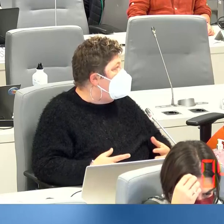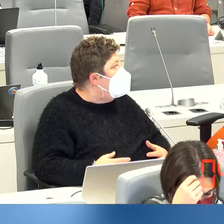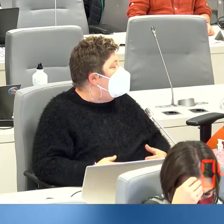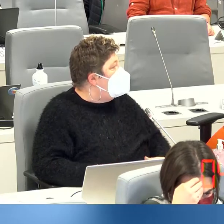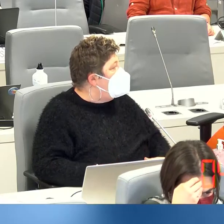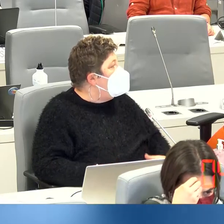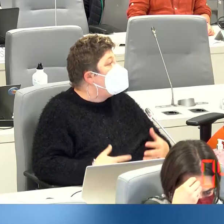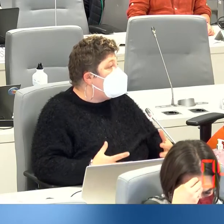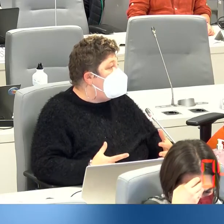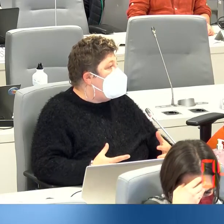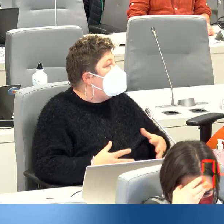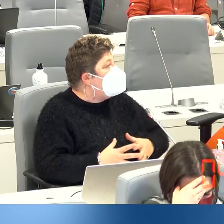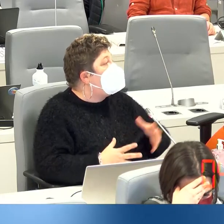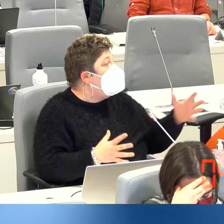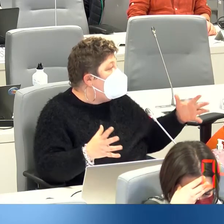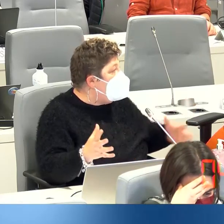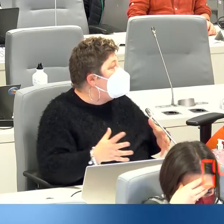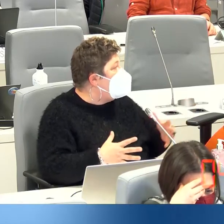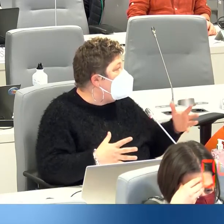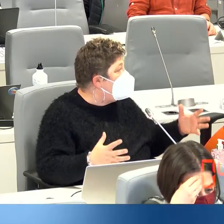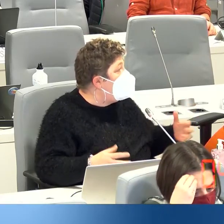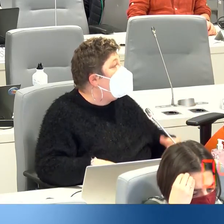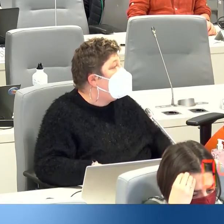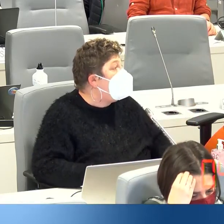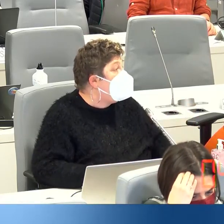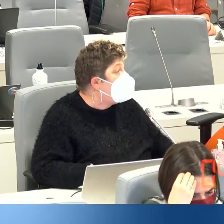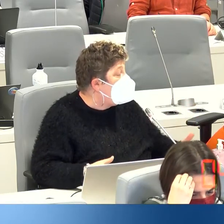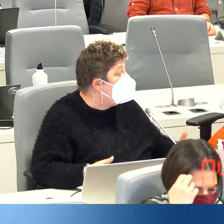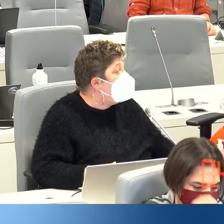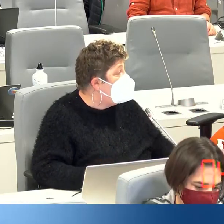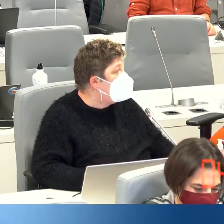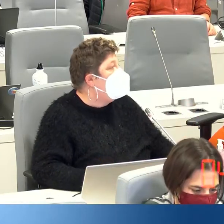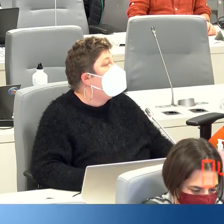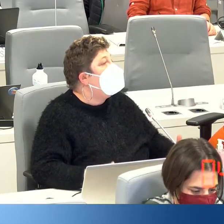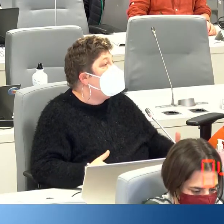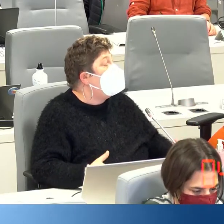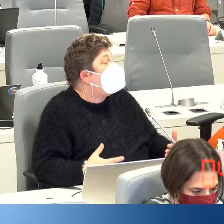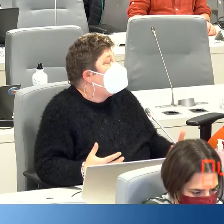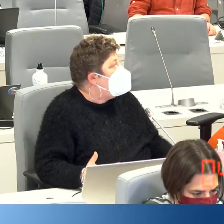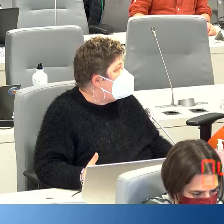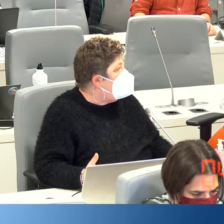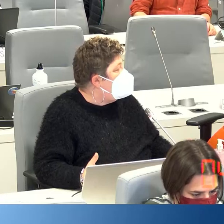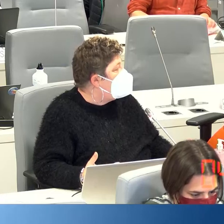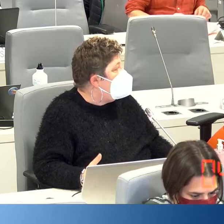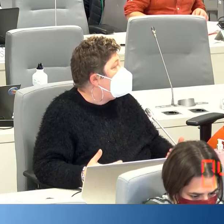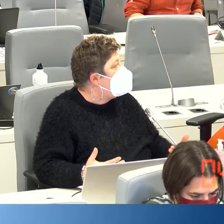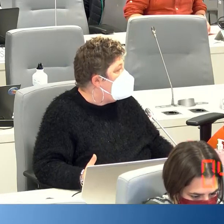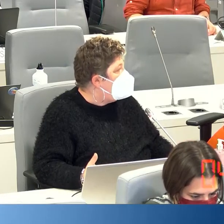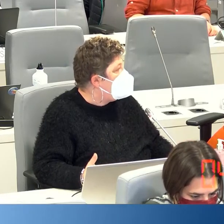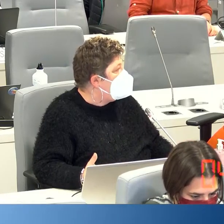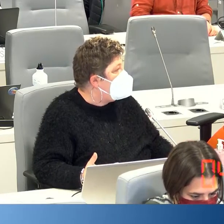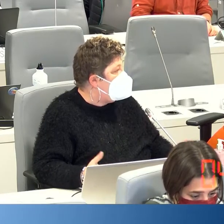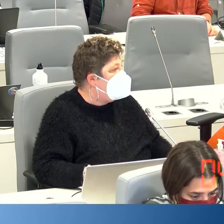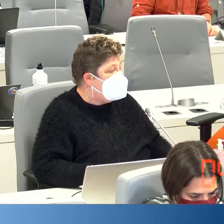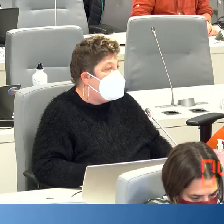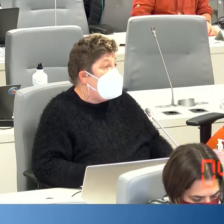qui les accompagnent et qui sont en lien et en interaction avec les autres lieux et donc ont la capacité financière d'accompagner